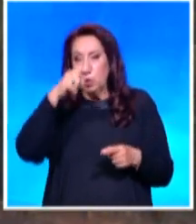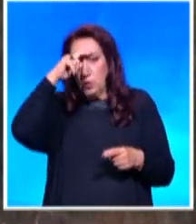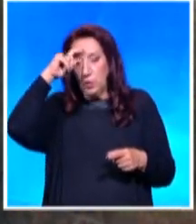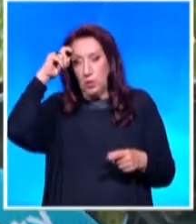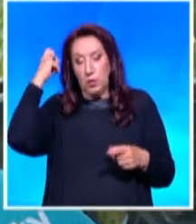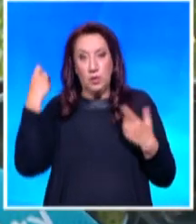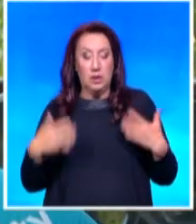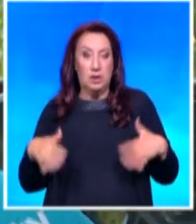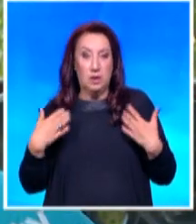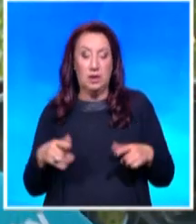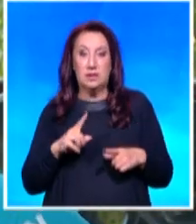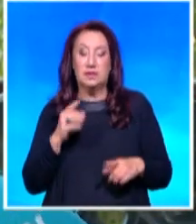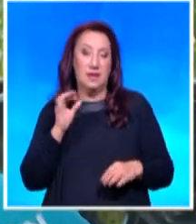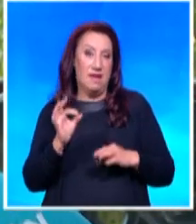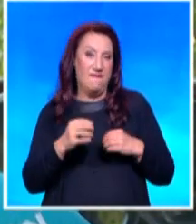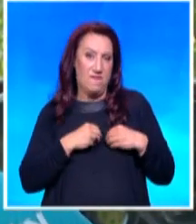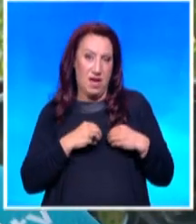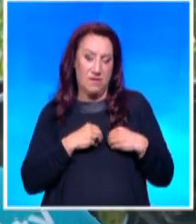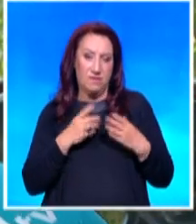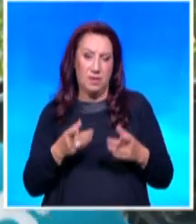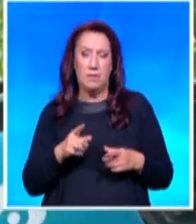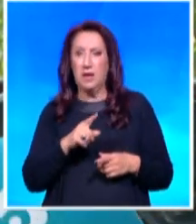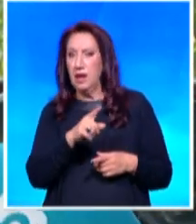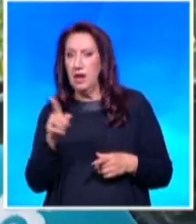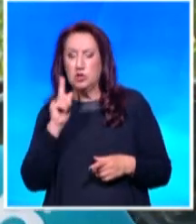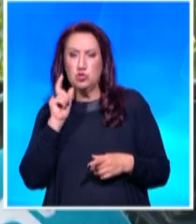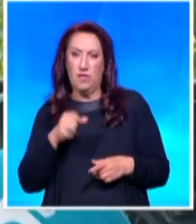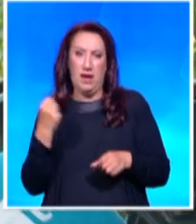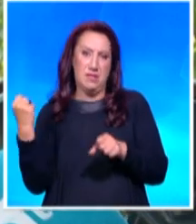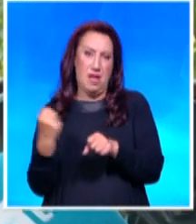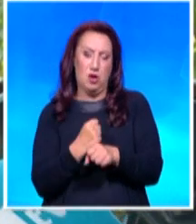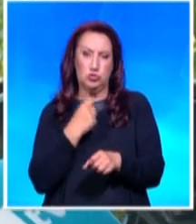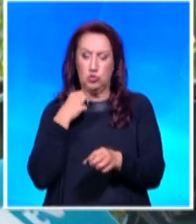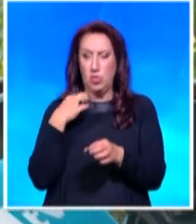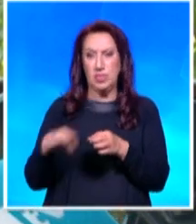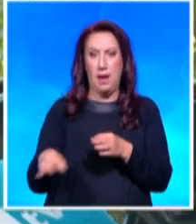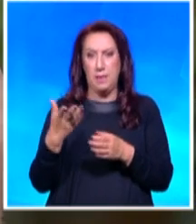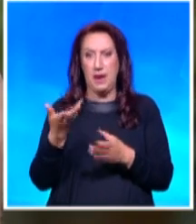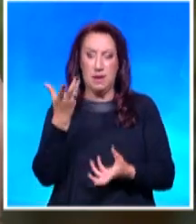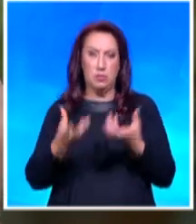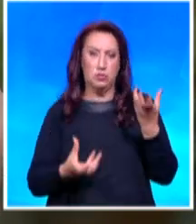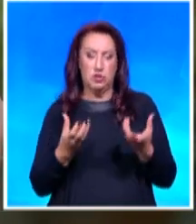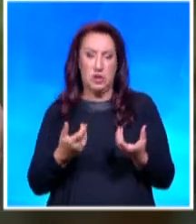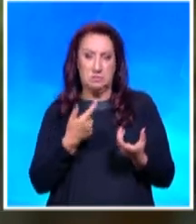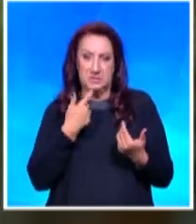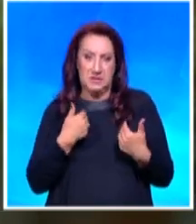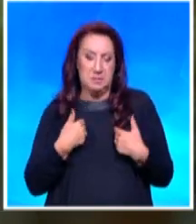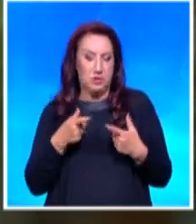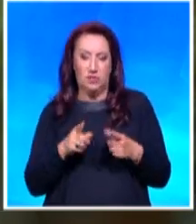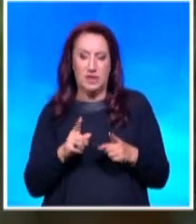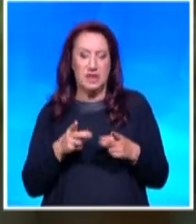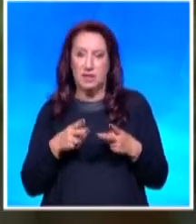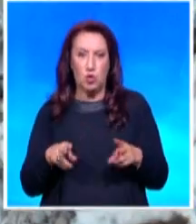в тази жега, при тези тръби, умишлено да тръгне човек да пали. Това е, за мен не е нормално. Дори и да